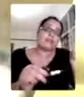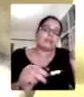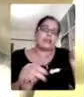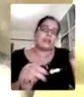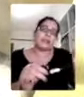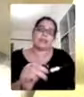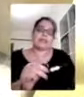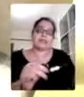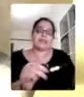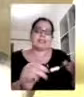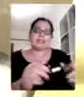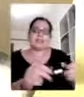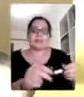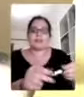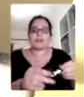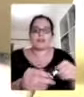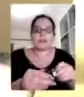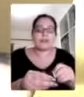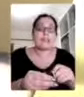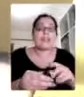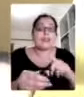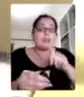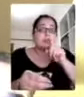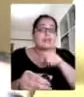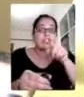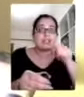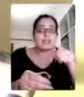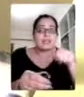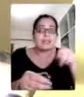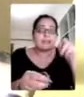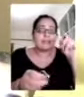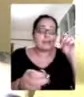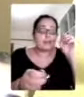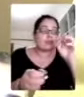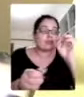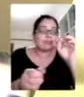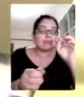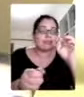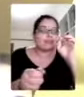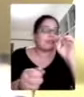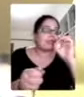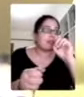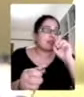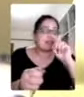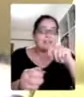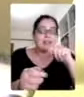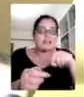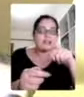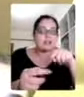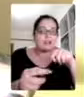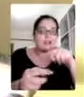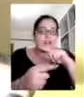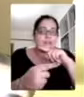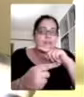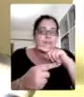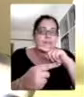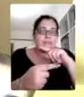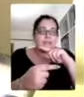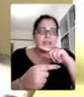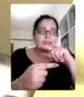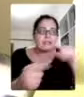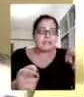yine fiyat olarak Almanya'nın eline hiç kimse su dökemez. Bu arada Şadan Bey, kusura bakmayın, size daha evvel söz